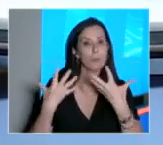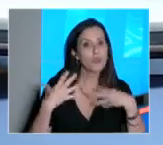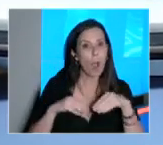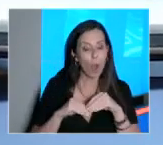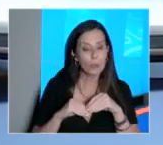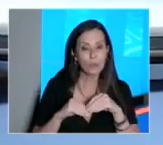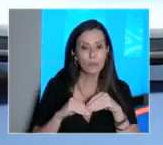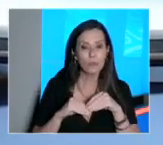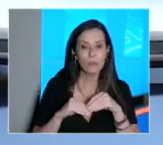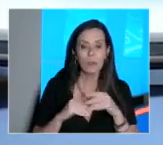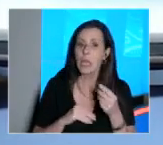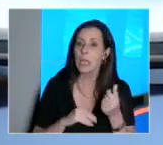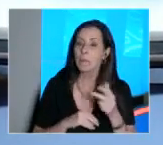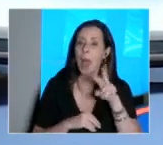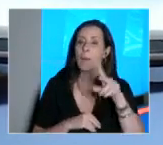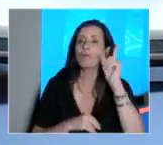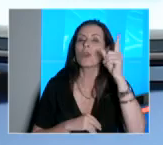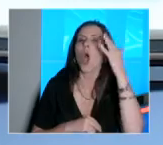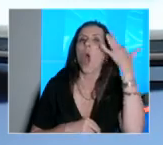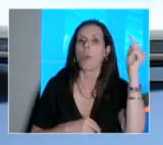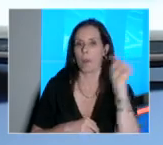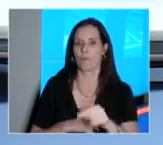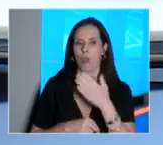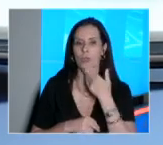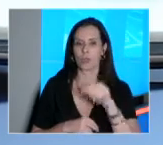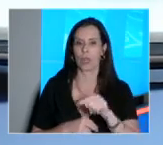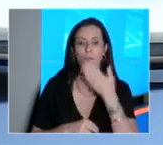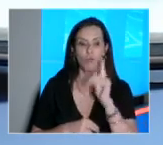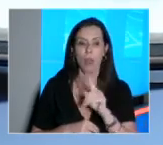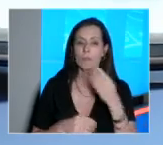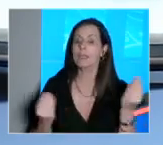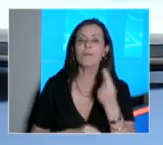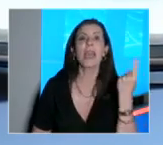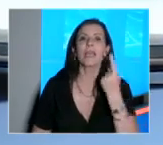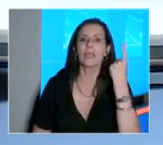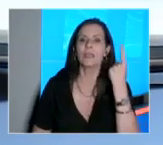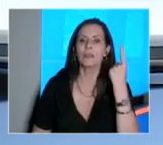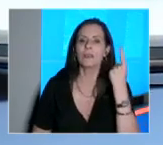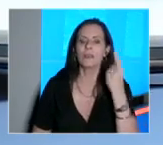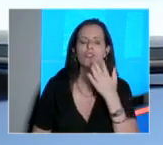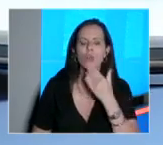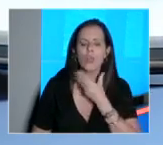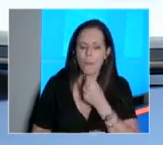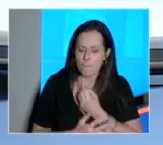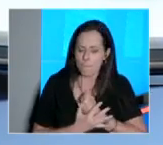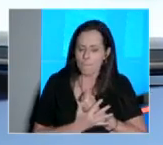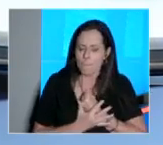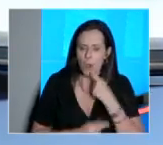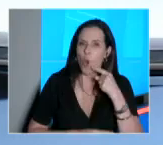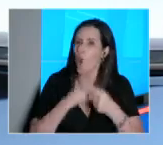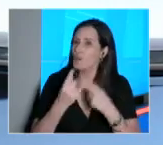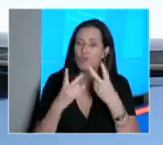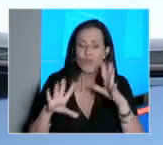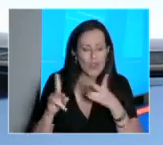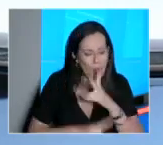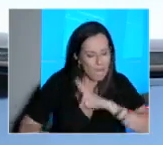משפחות, שכמעט 2,000 שנה רק חולמים להגיע לכאן לירוסלם. זה הדבר היחיד שמחזיק את יהודי אתיופיה במהלך כל השנים האלה. לא